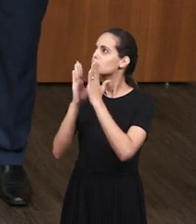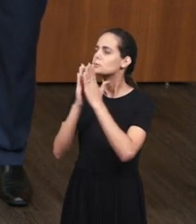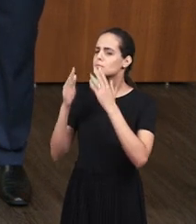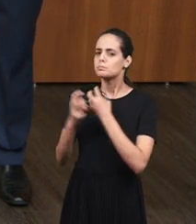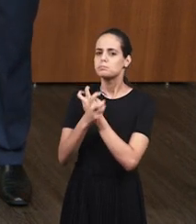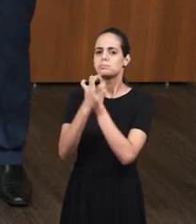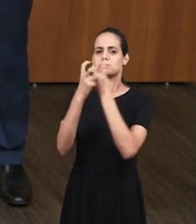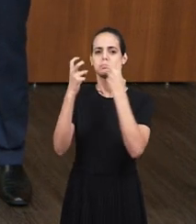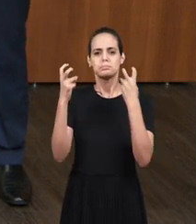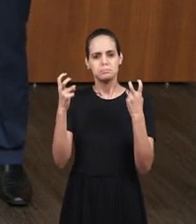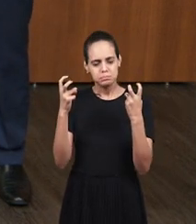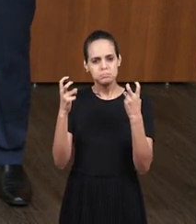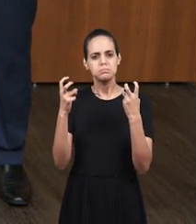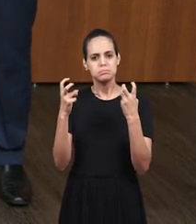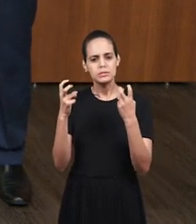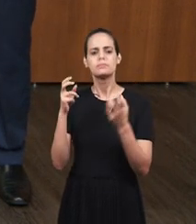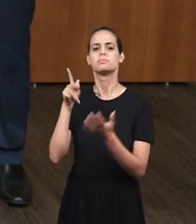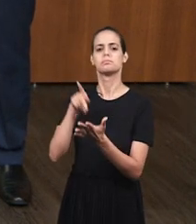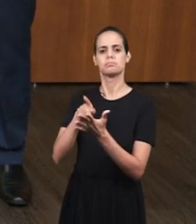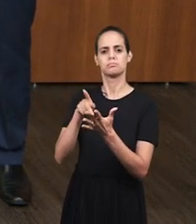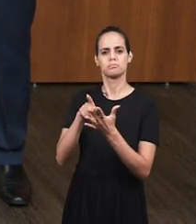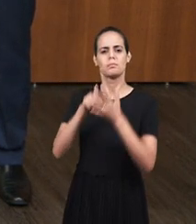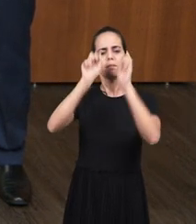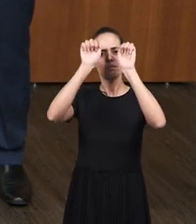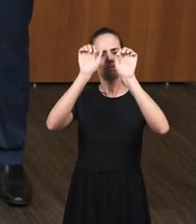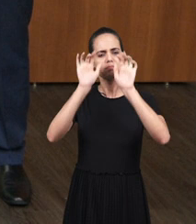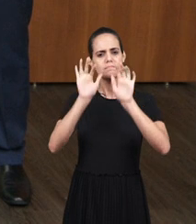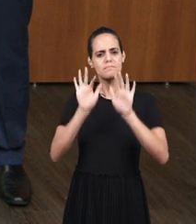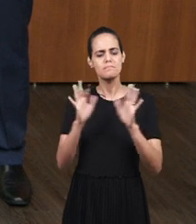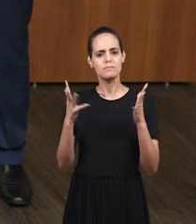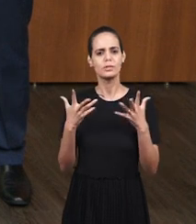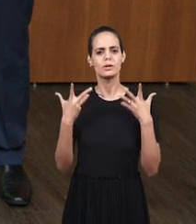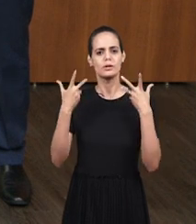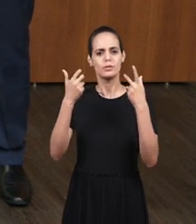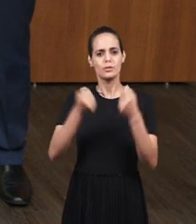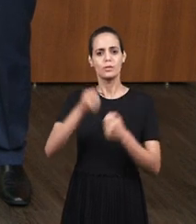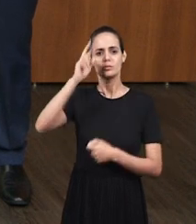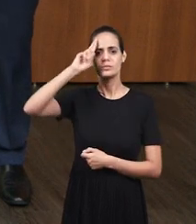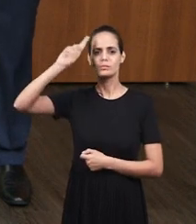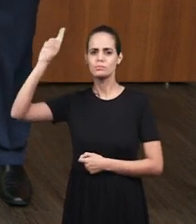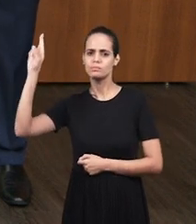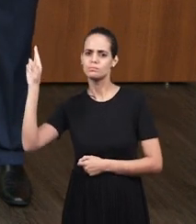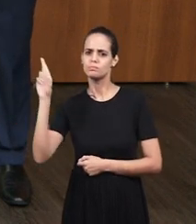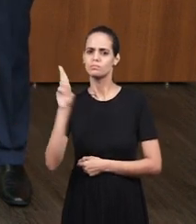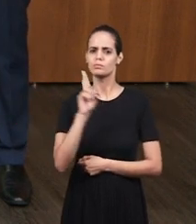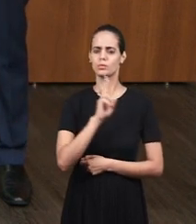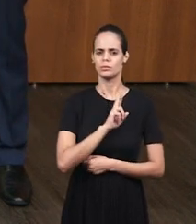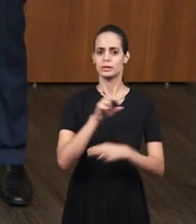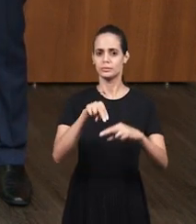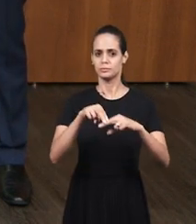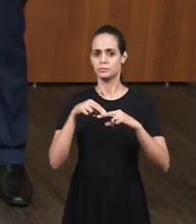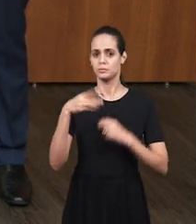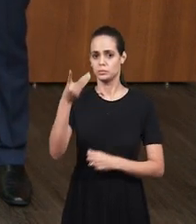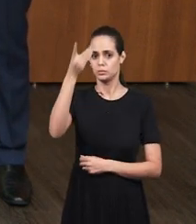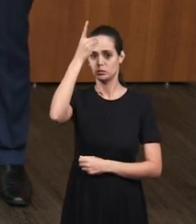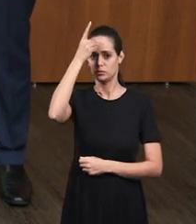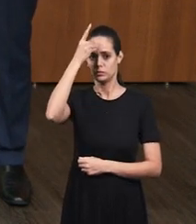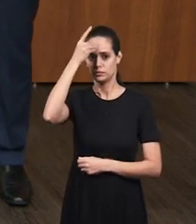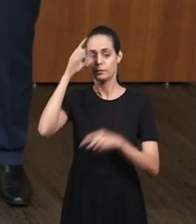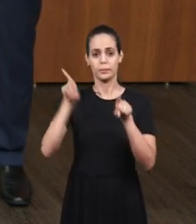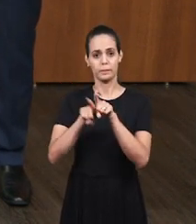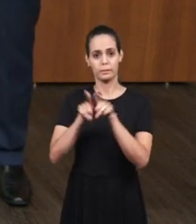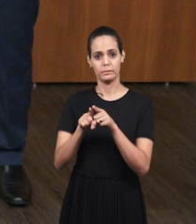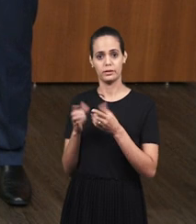se préoccupe véritablement avec l'homme et bénit celui qui lui cherche, qui lui fait des supplications. Quelle